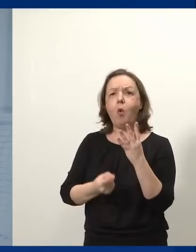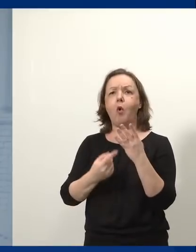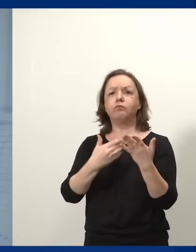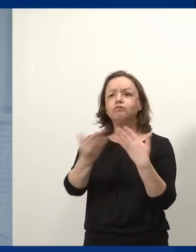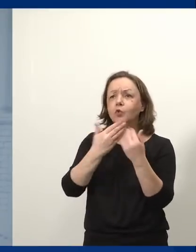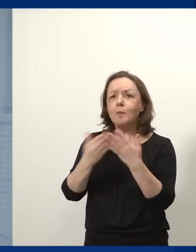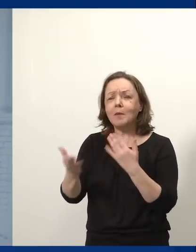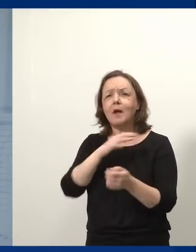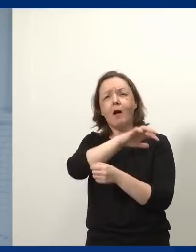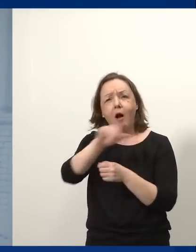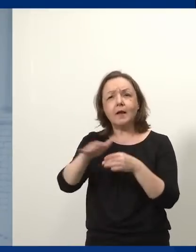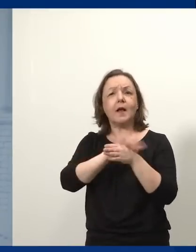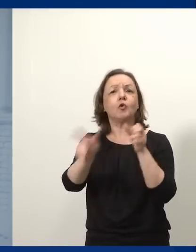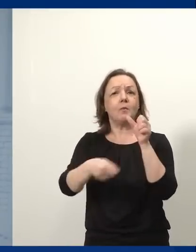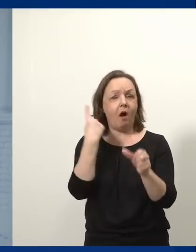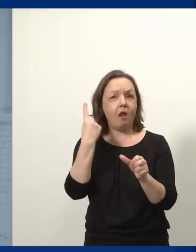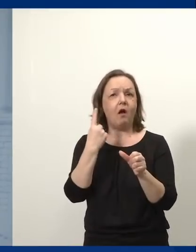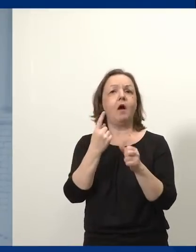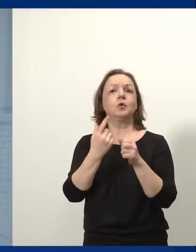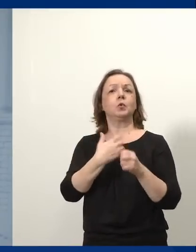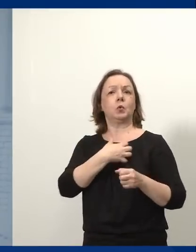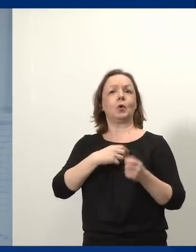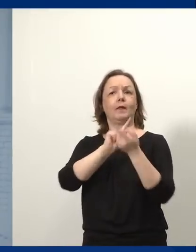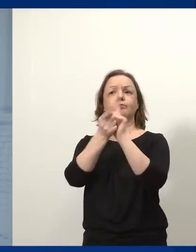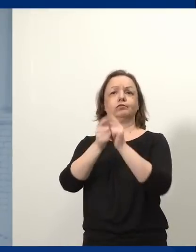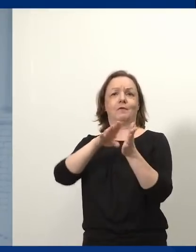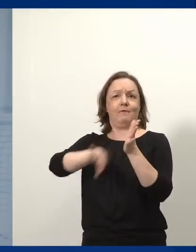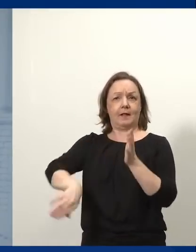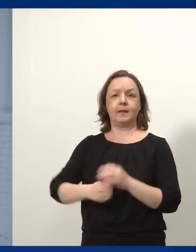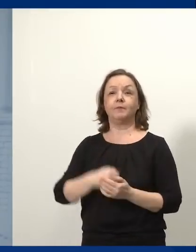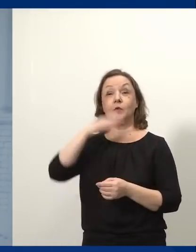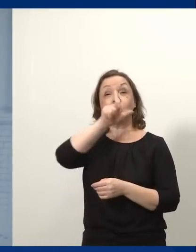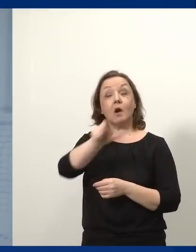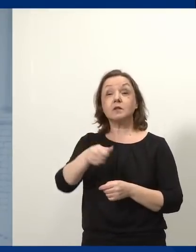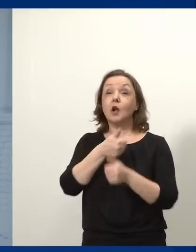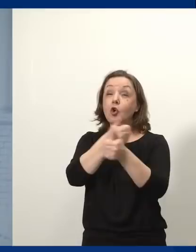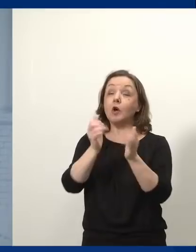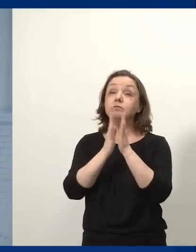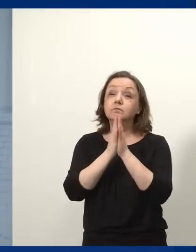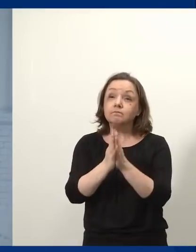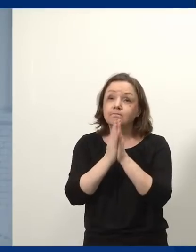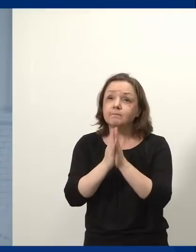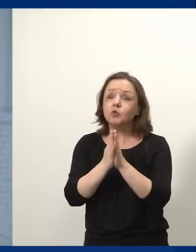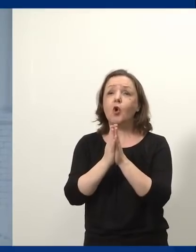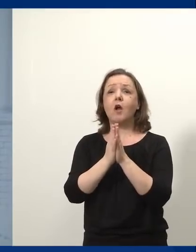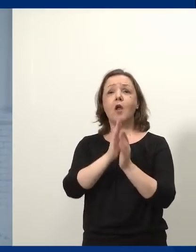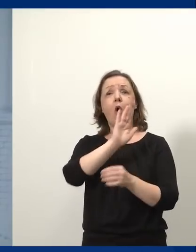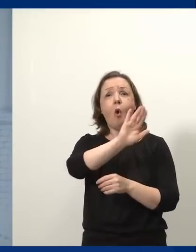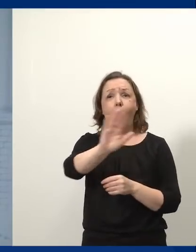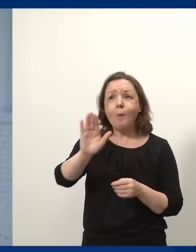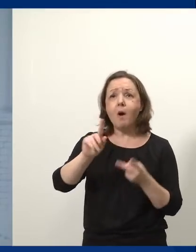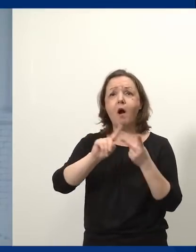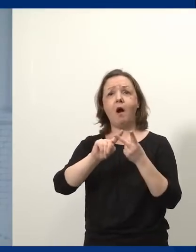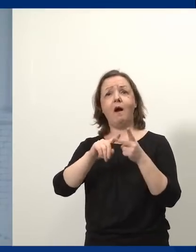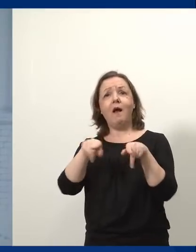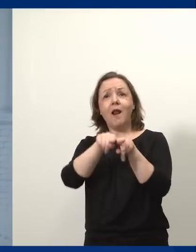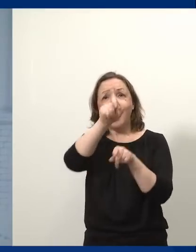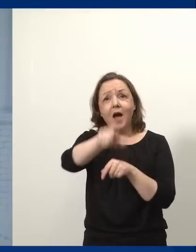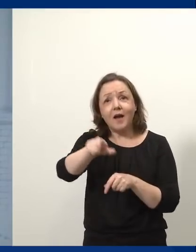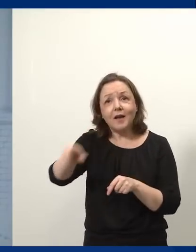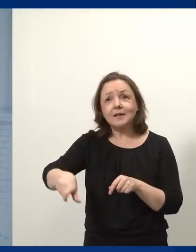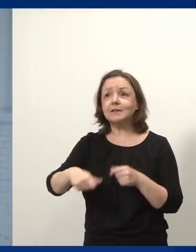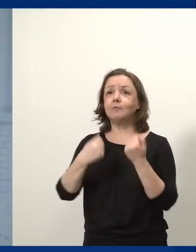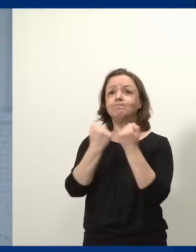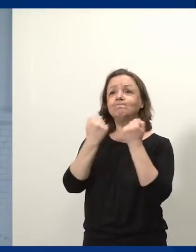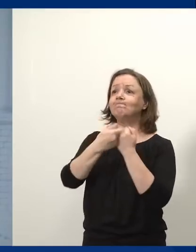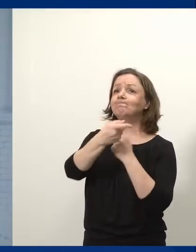kautta. Vetoan nyt jokaiseen kansalaiseen. Suojellaan omaa, läheisten ja kanssaihmisten